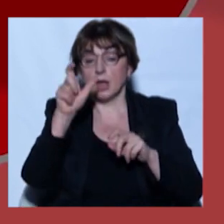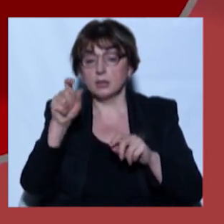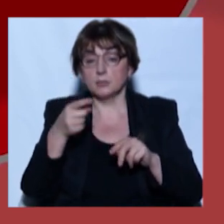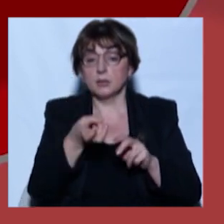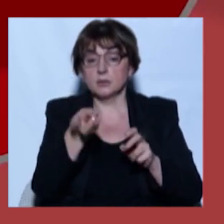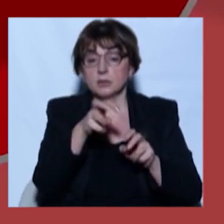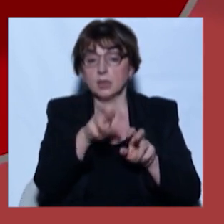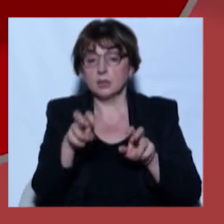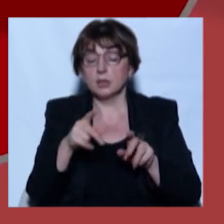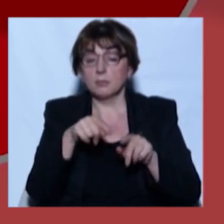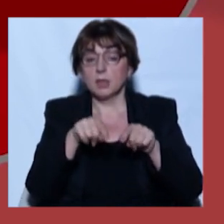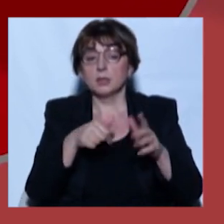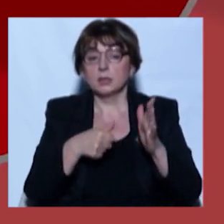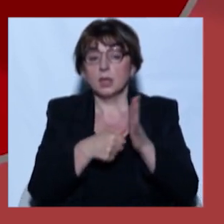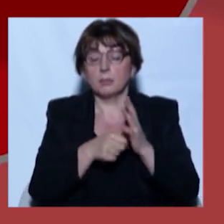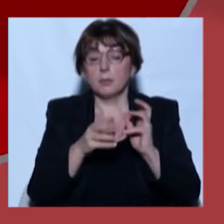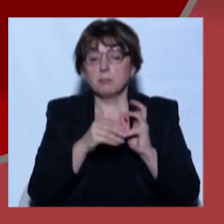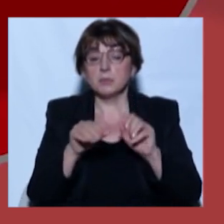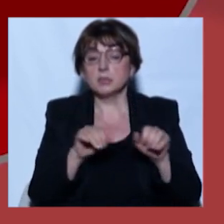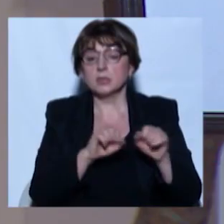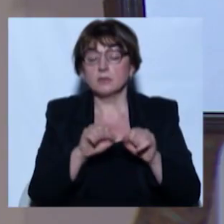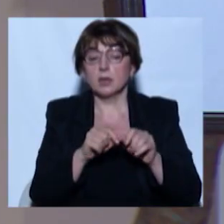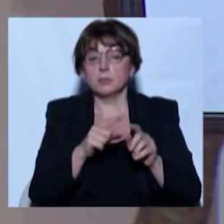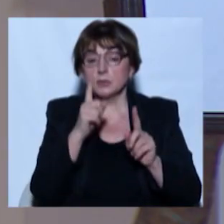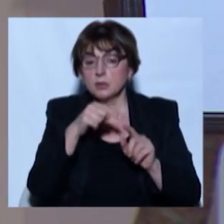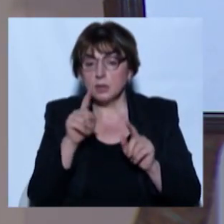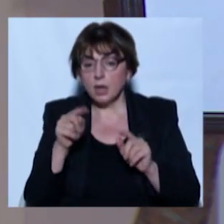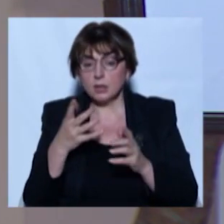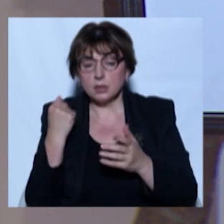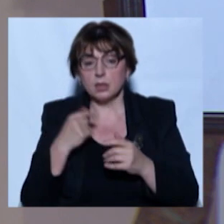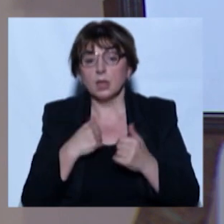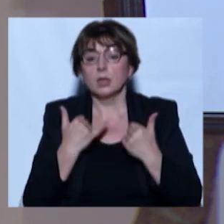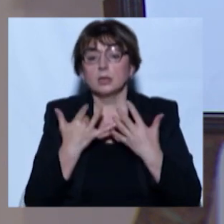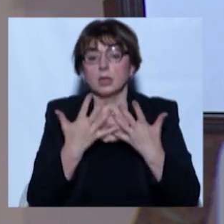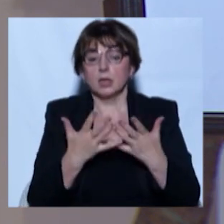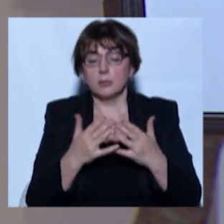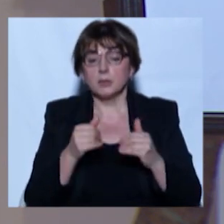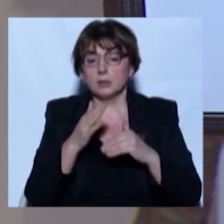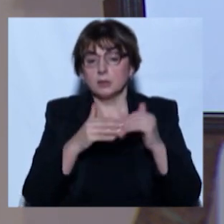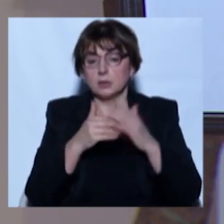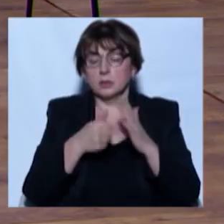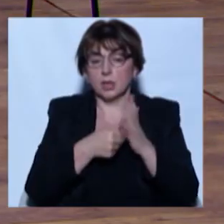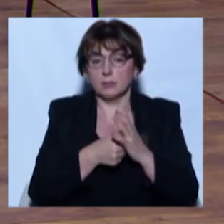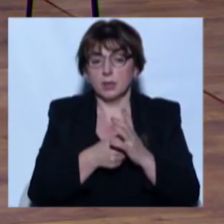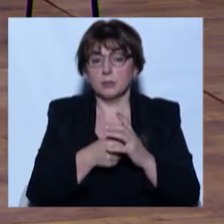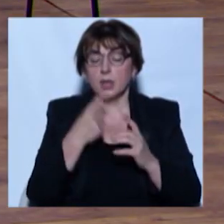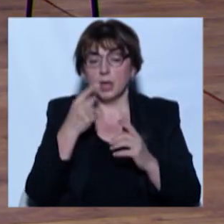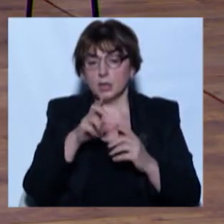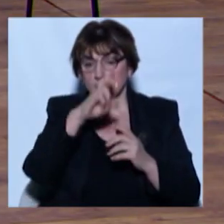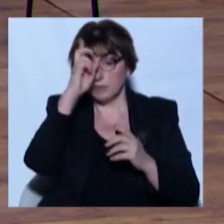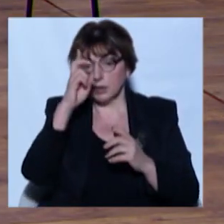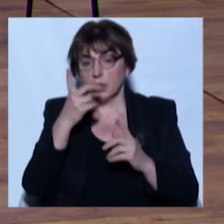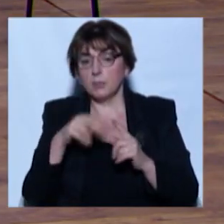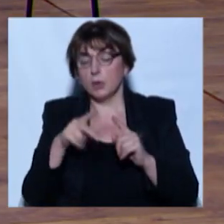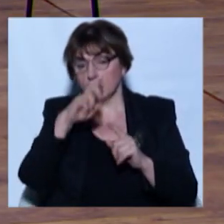მათი საშუალებით ხდება მიწისძვრების აღრიცხვა და თანამედროვე ტექნოლოგიური საშუალებებით ერთი ქვეყნიდან